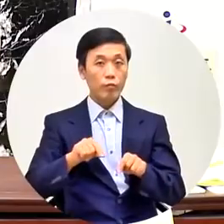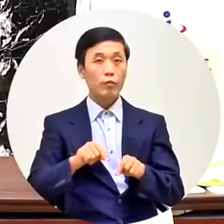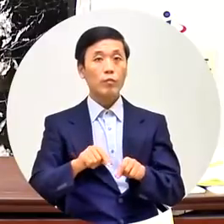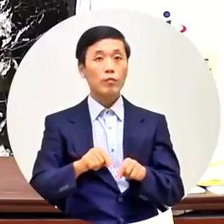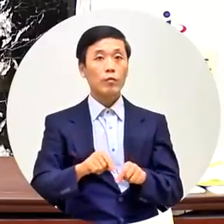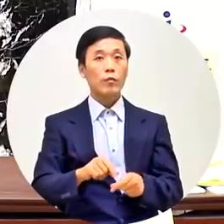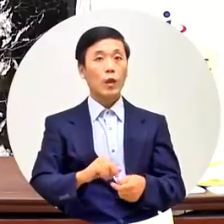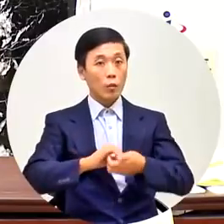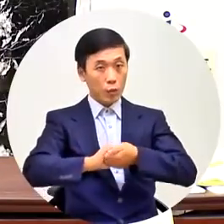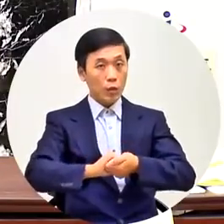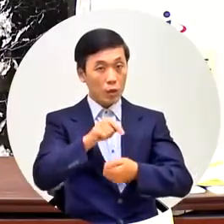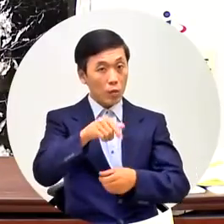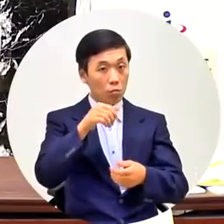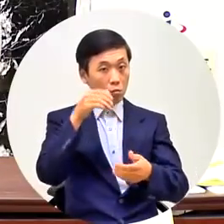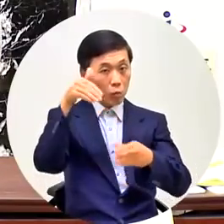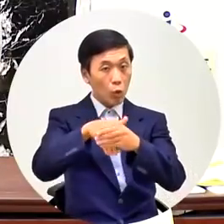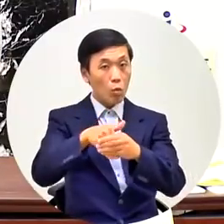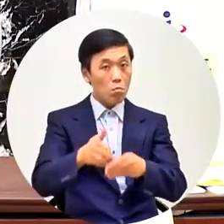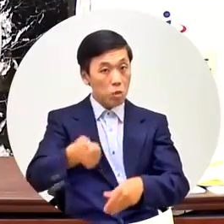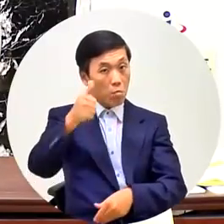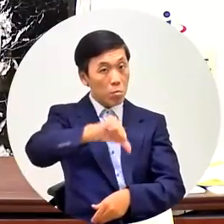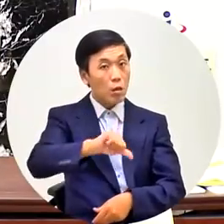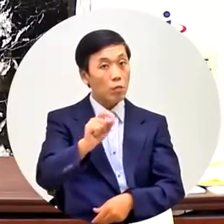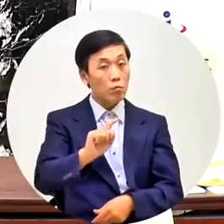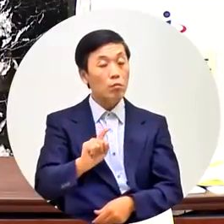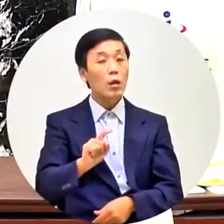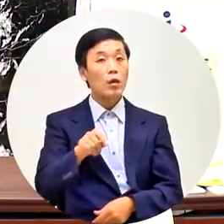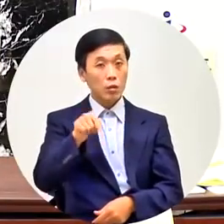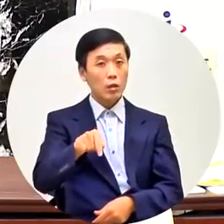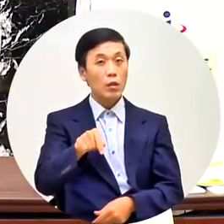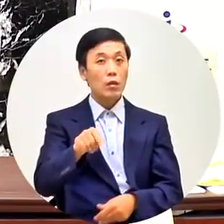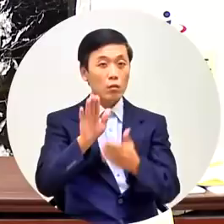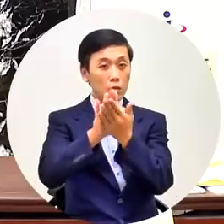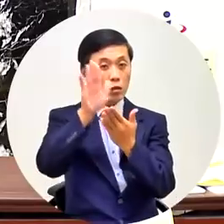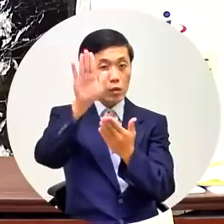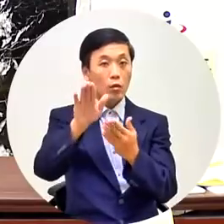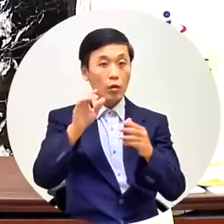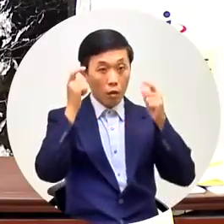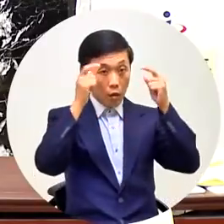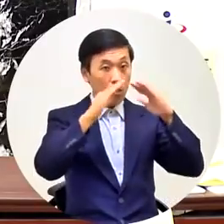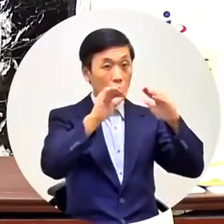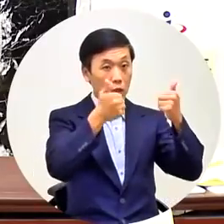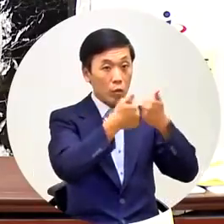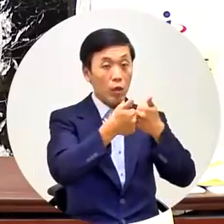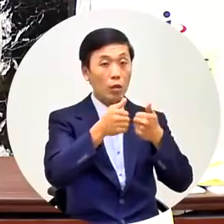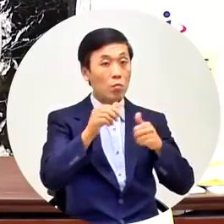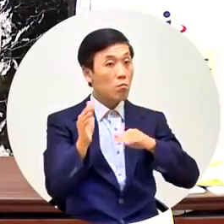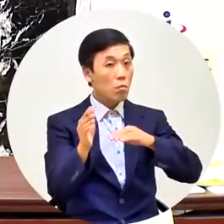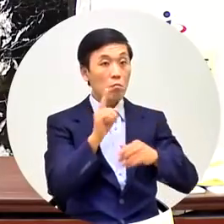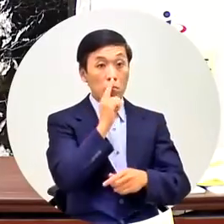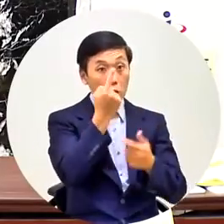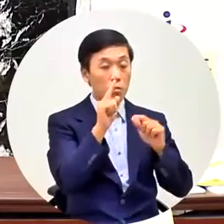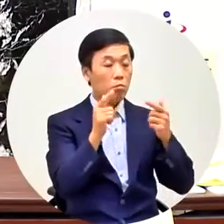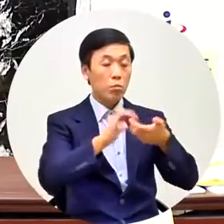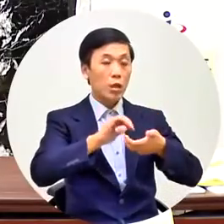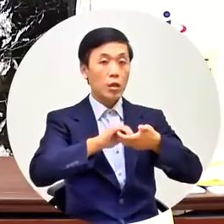我们这几个案例因为也是以后不只是高雄市议会别的县市的议会都有同样的一个可能发生那为了减